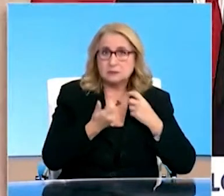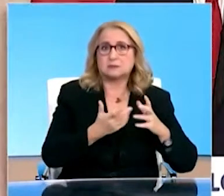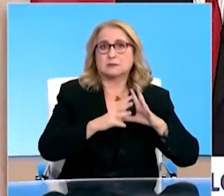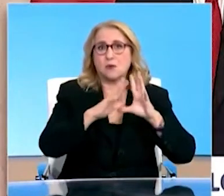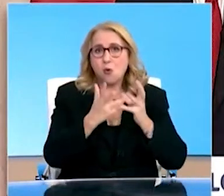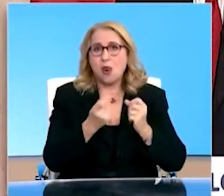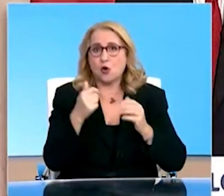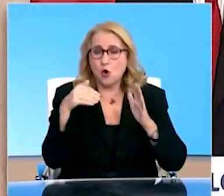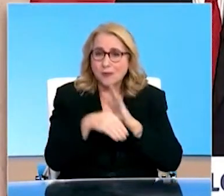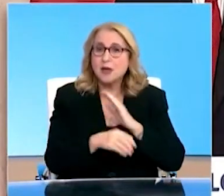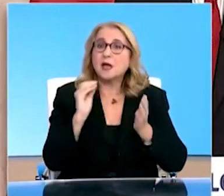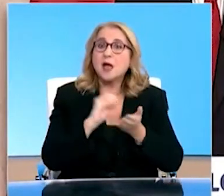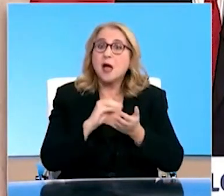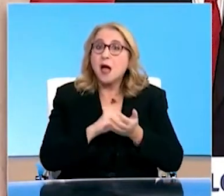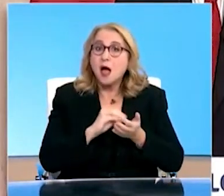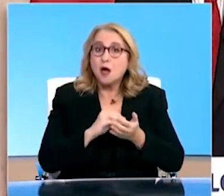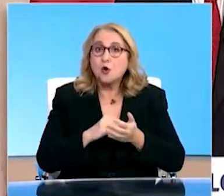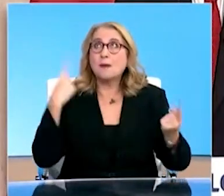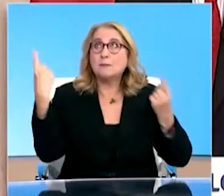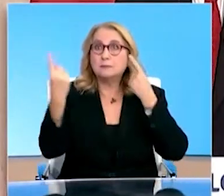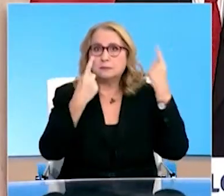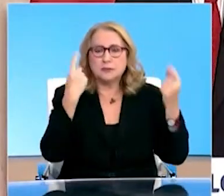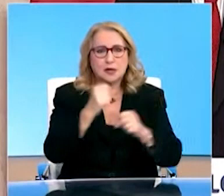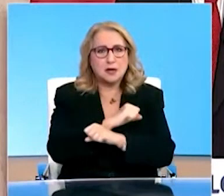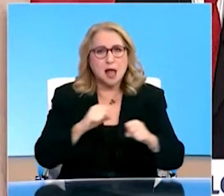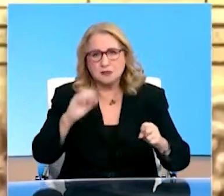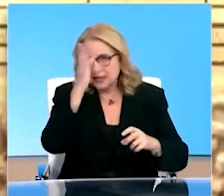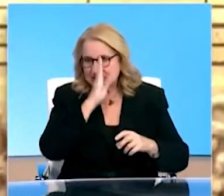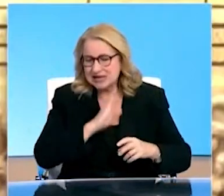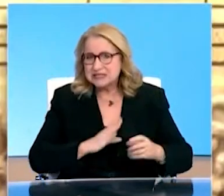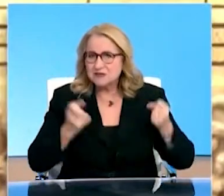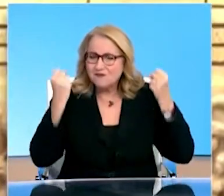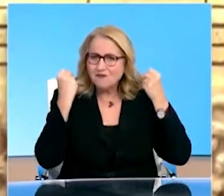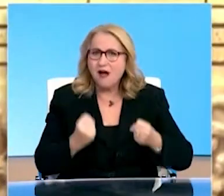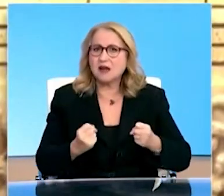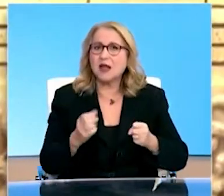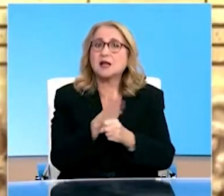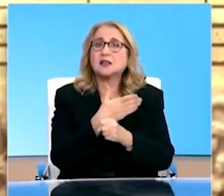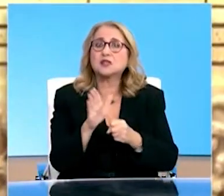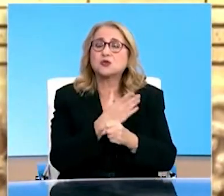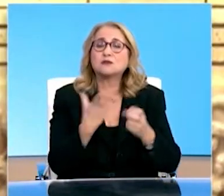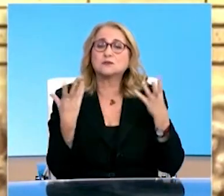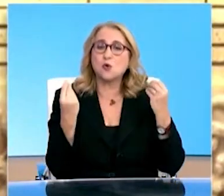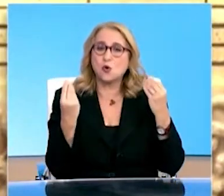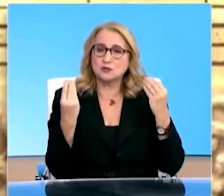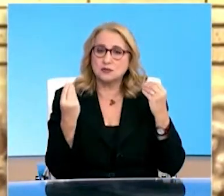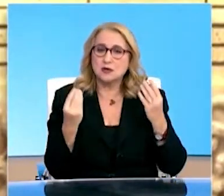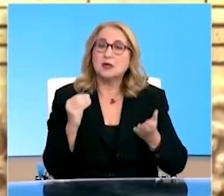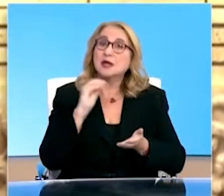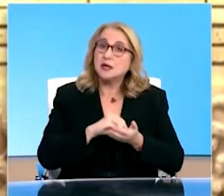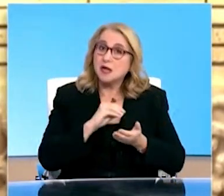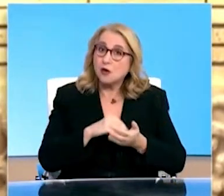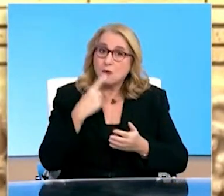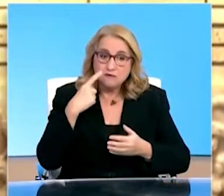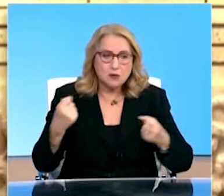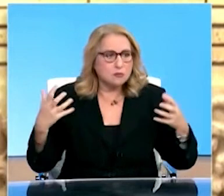βιώσαμε και οι δύο χώρες. Ταυτόχρονα όμως βιώσαμε και βιώνουμε και περιφερειακές συγκρούσεις που εγείρουν σοβαρή